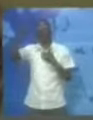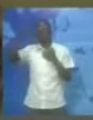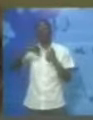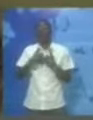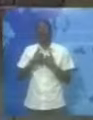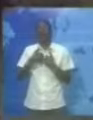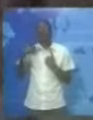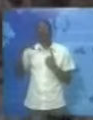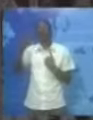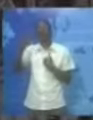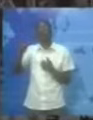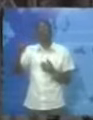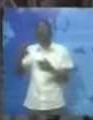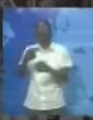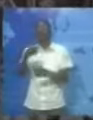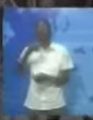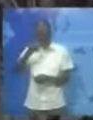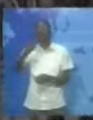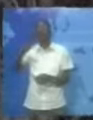Gabon.